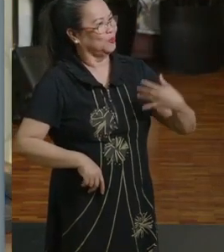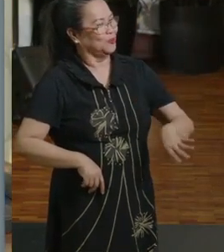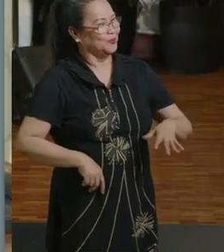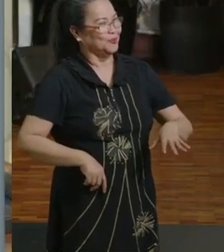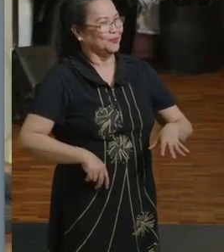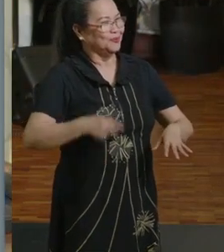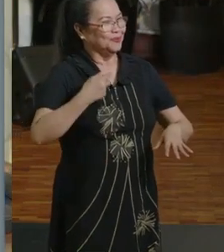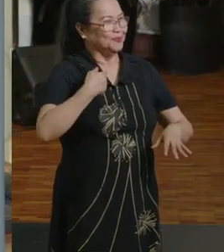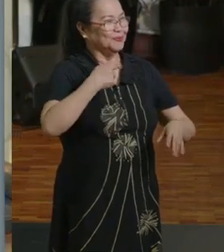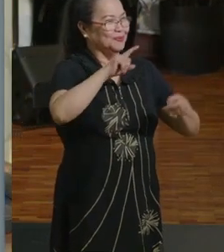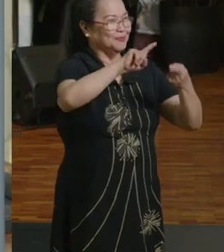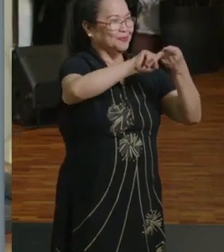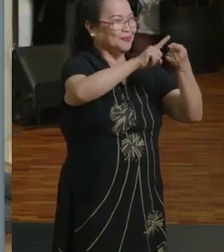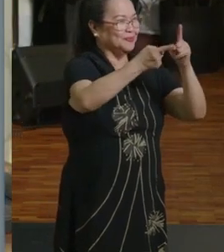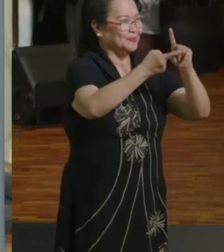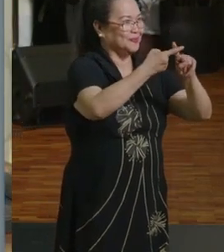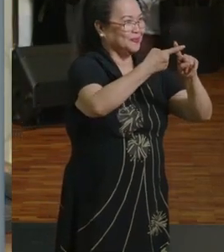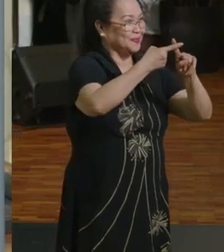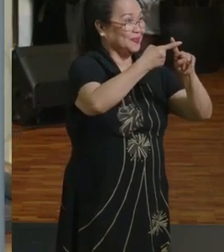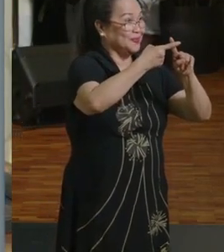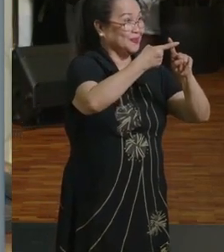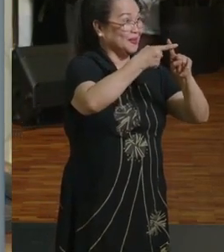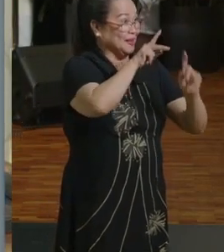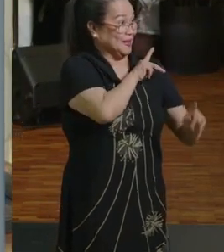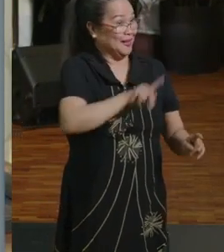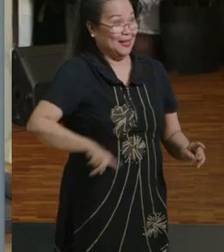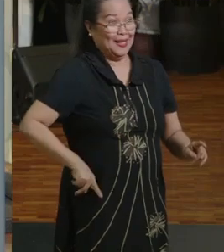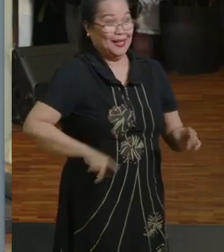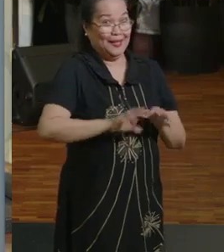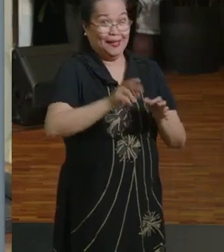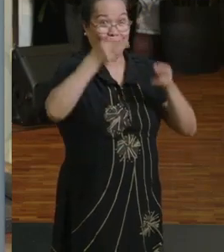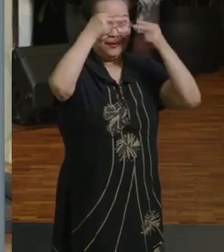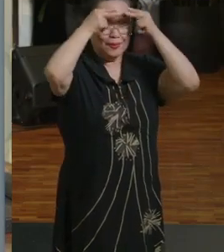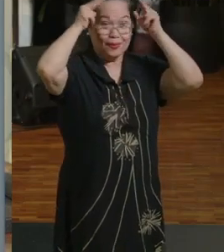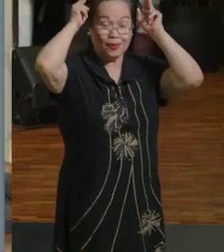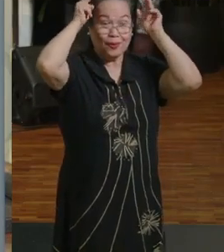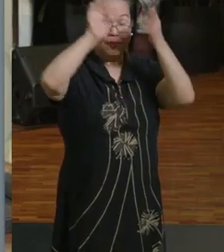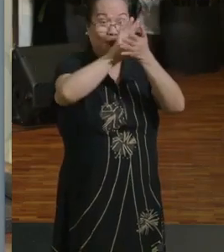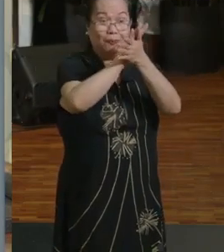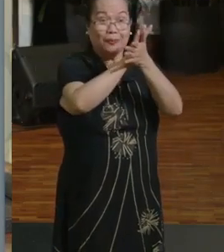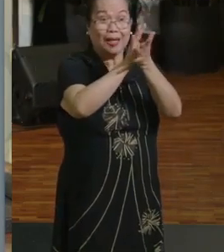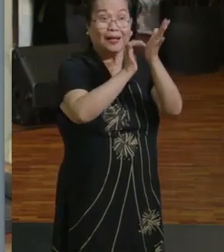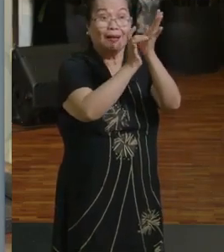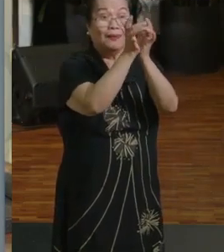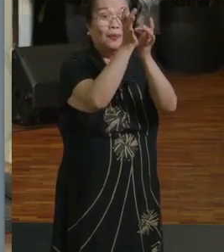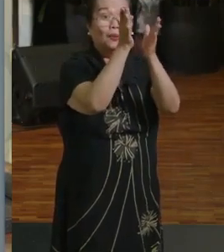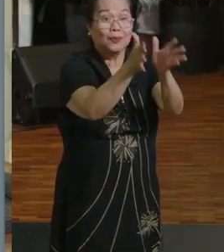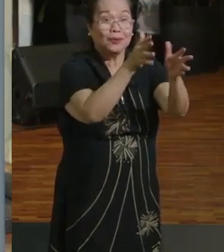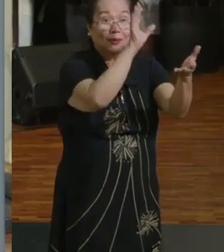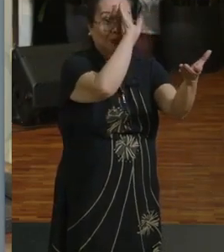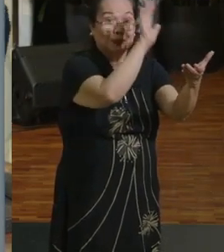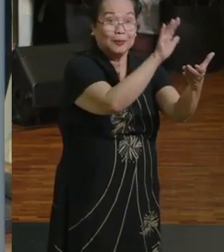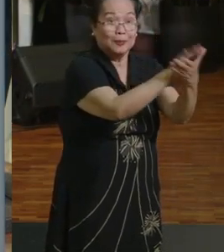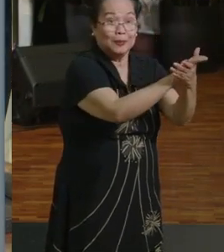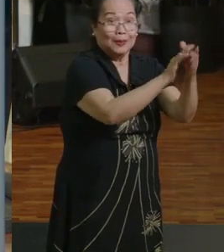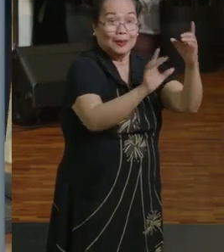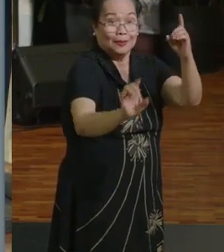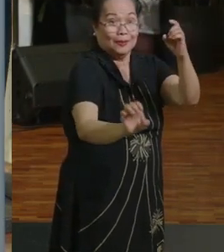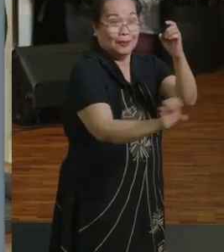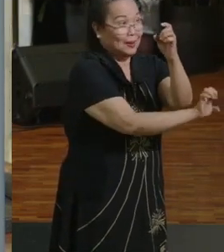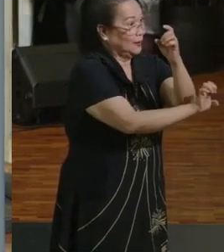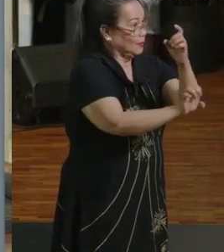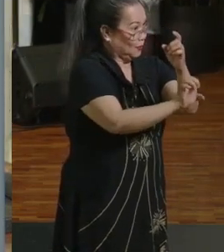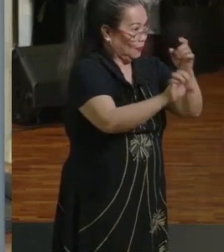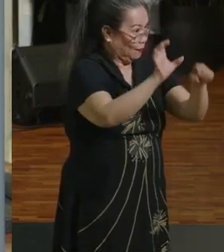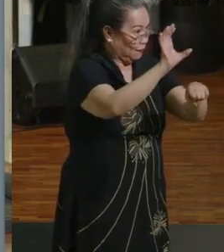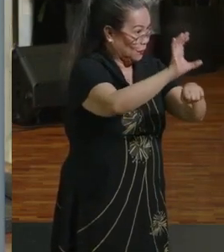May kaibigang matalik si Herod na naging believer at naging elder ng church